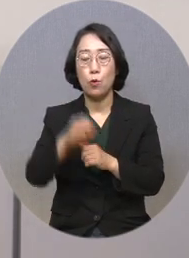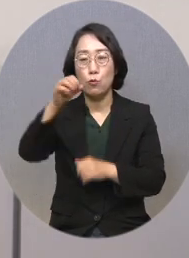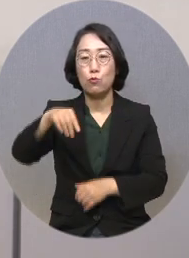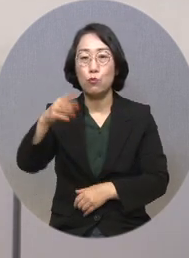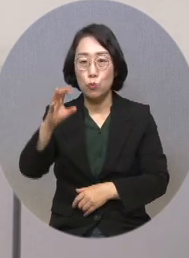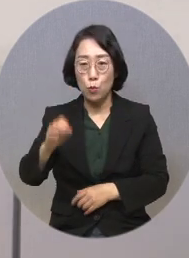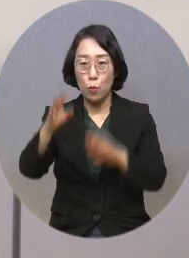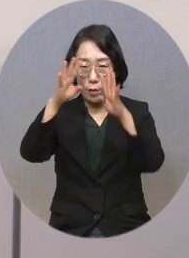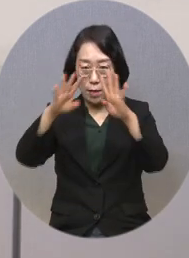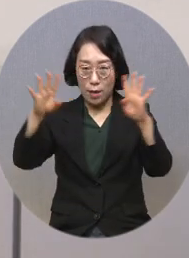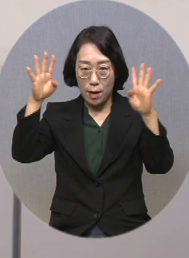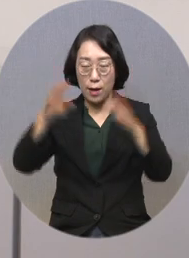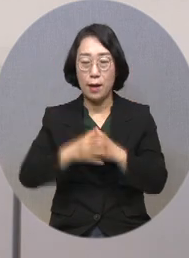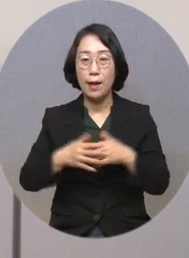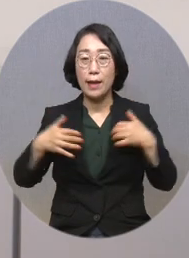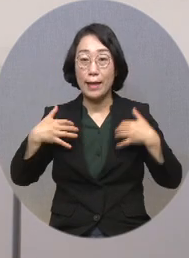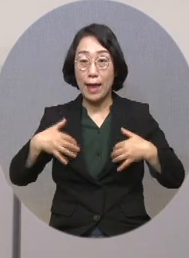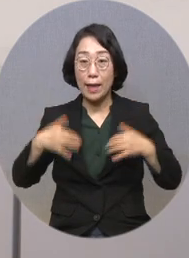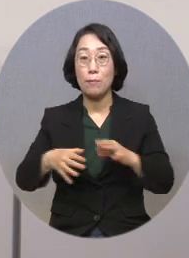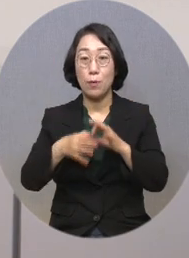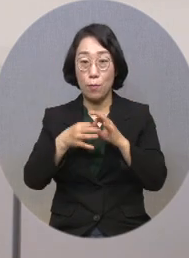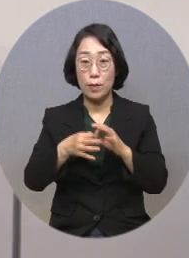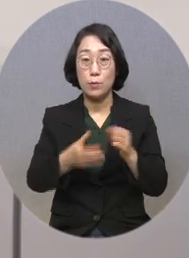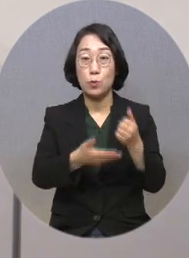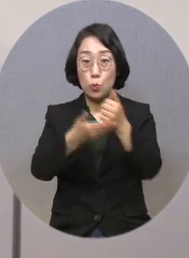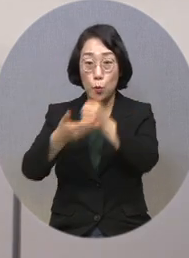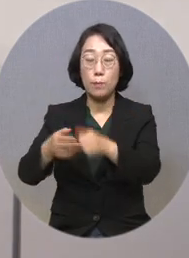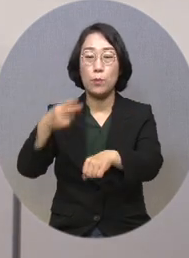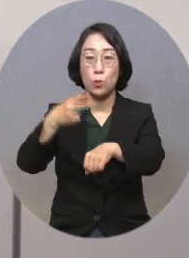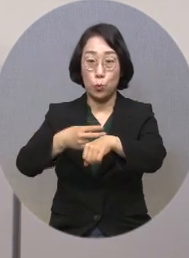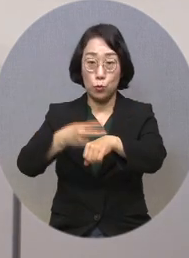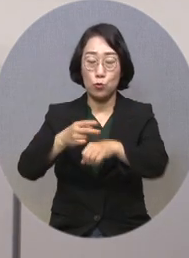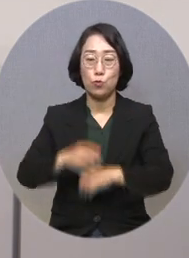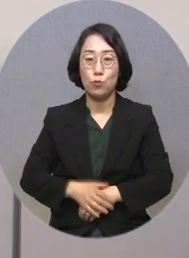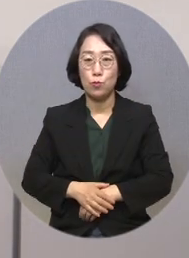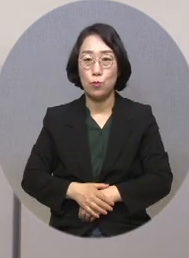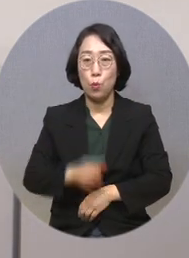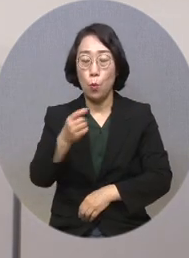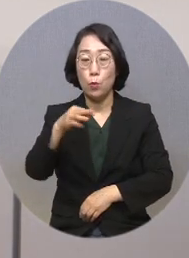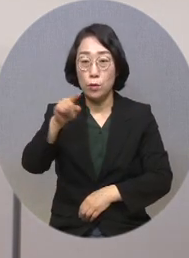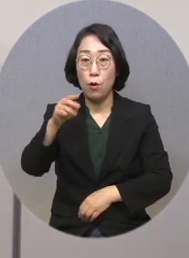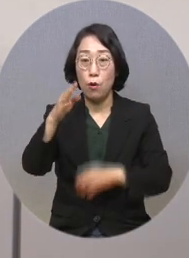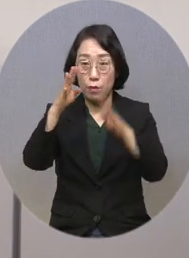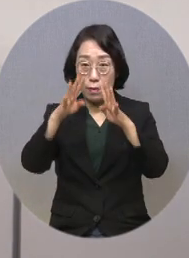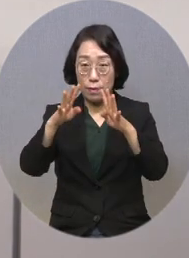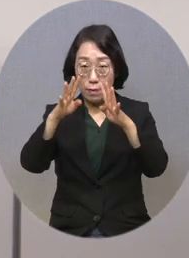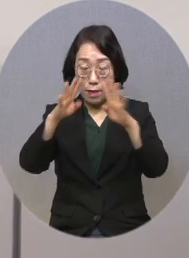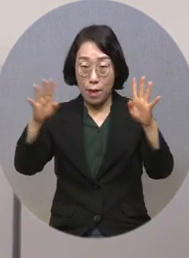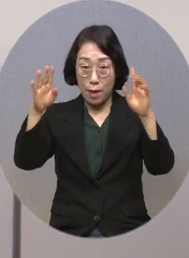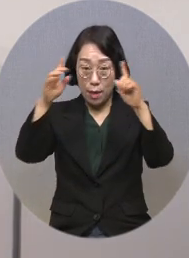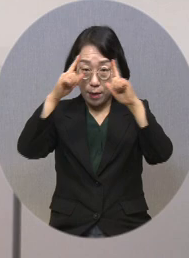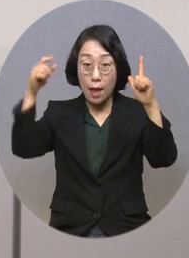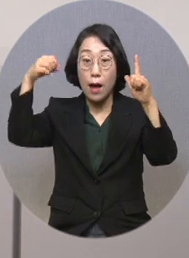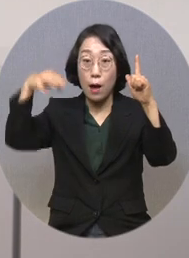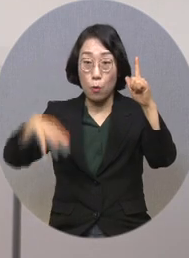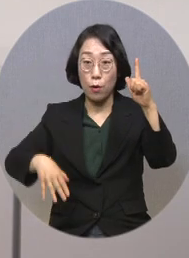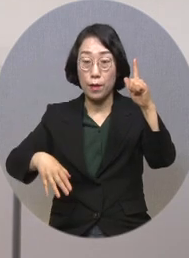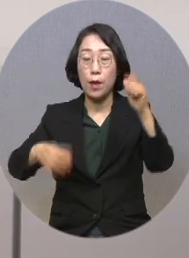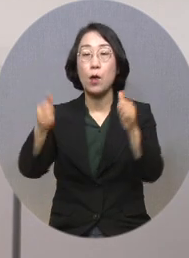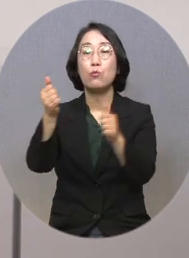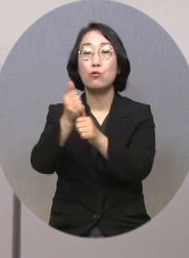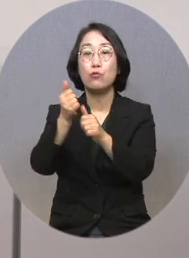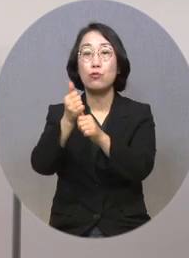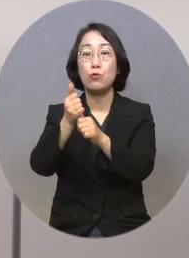게임 멀티미디어과 초빙교수 그리고 호서대 벤처대학원의 부교수를 지내며